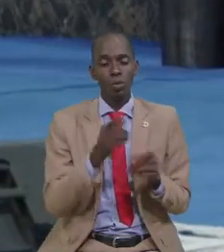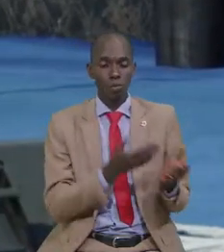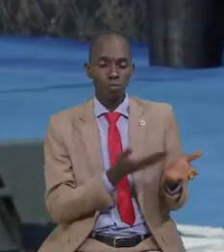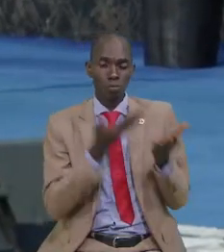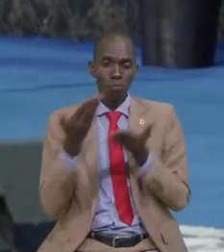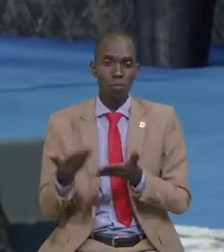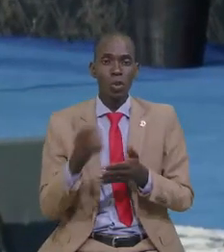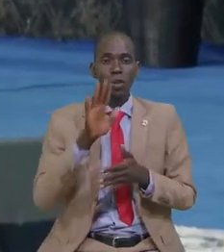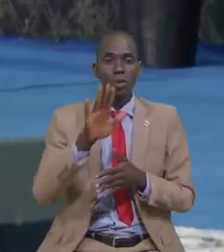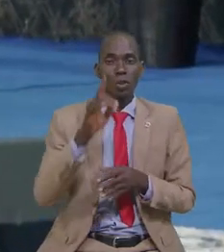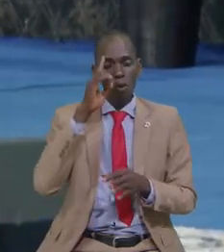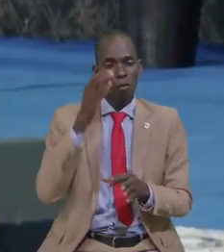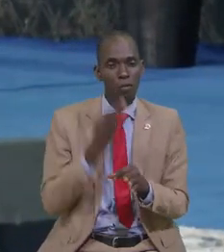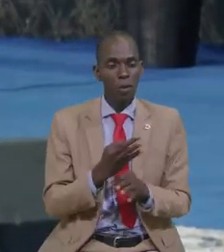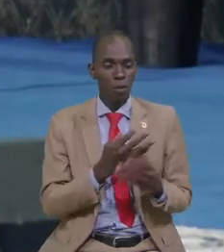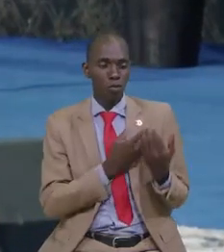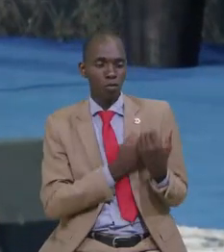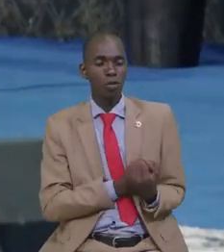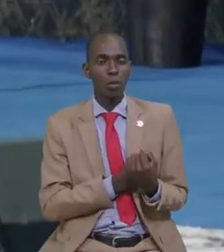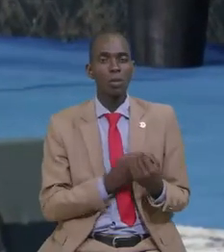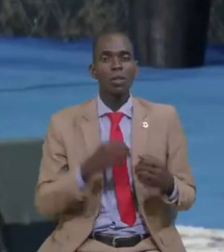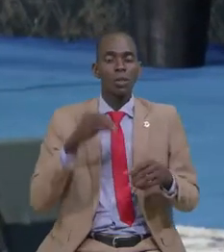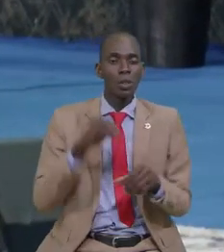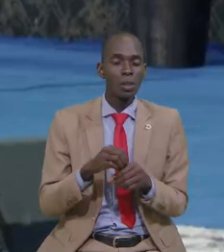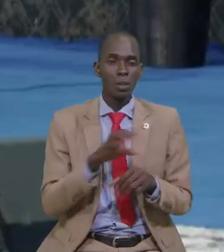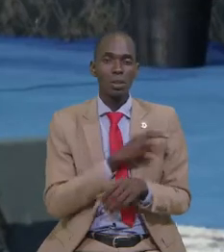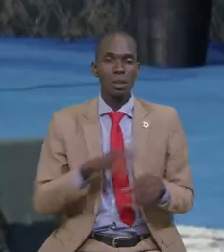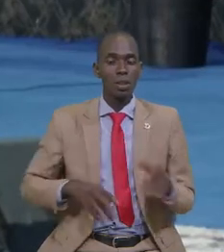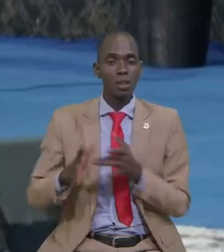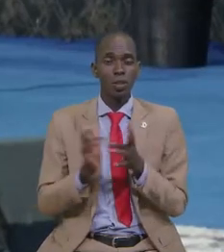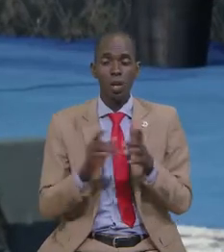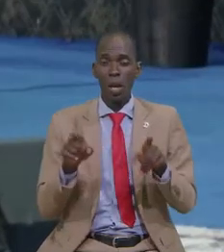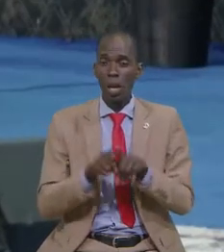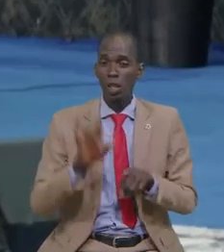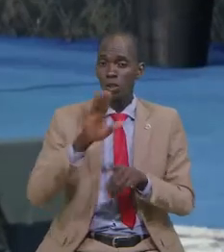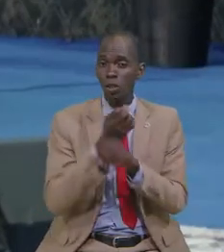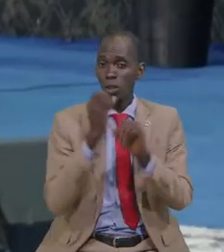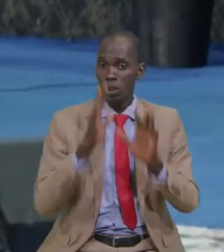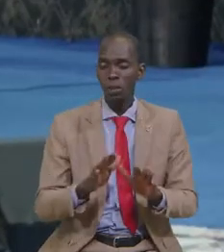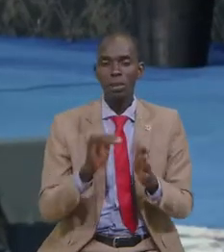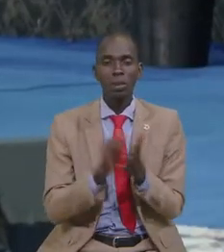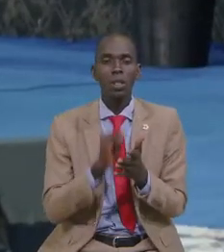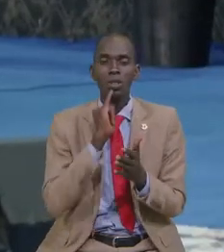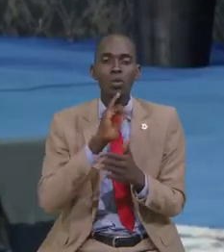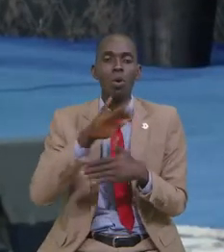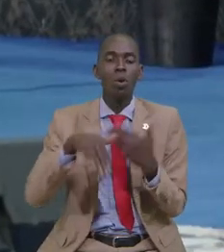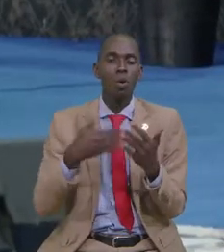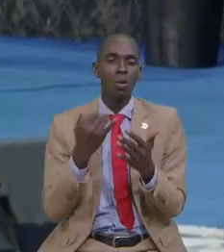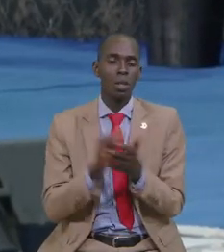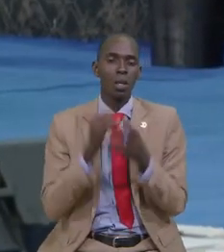Comme vous mettez votre foi, votre confiance en Jésus-Christ, votre sauveur ce soir, c'est ce qui